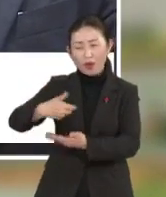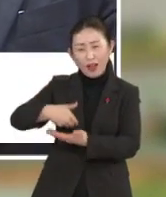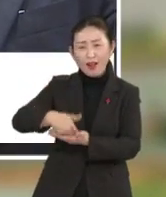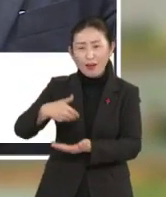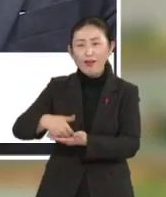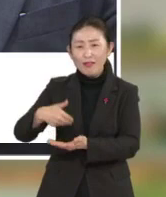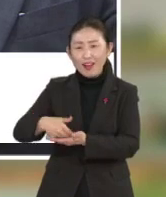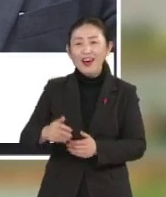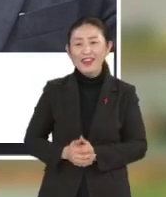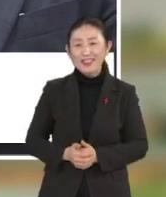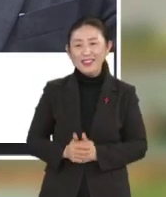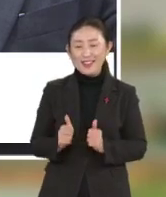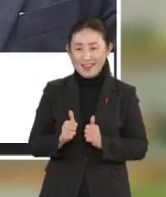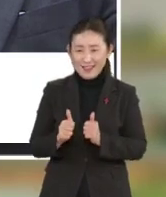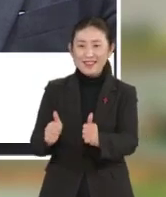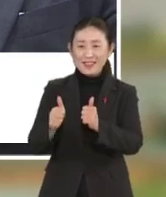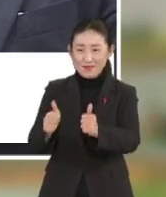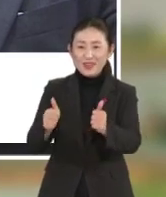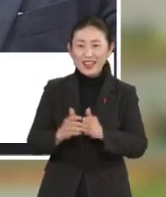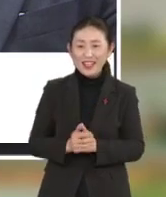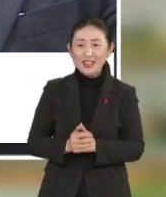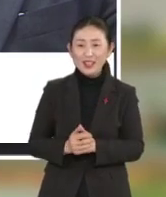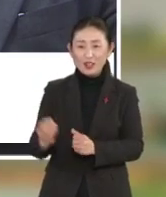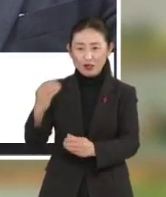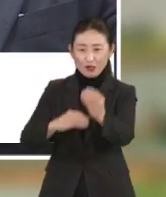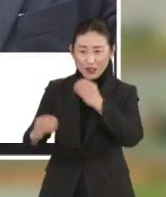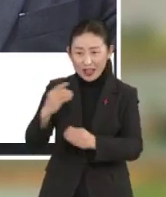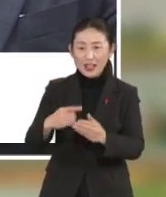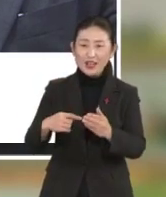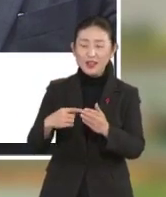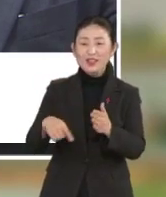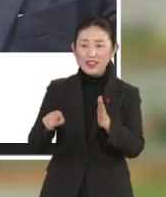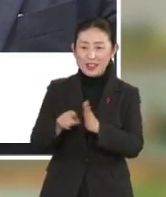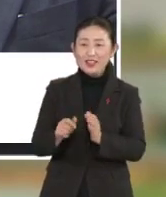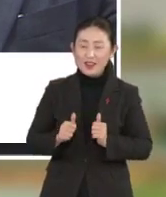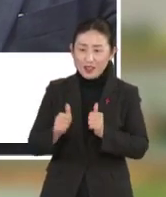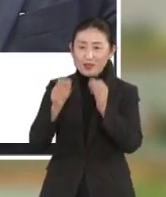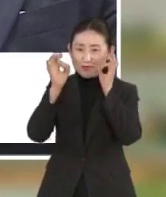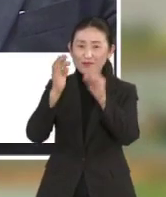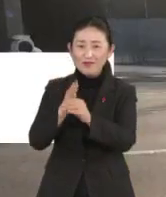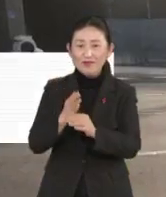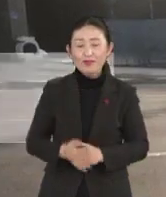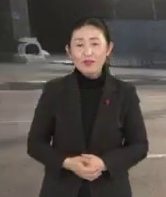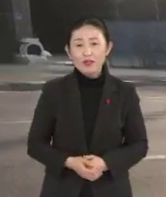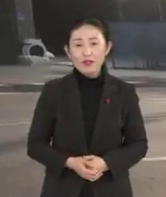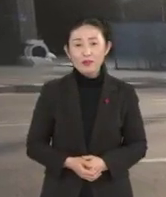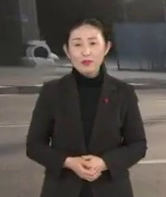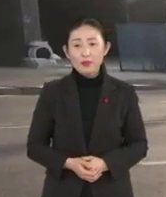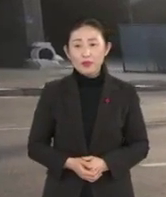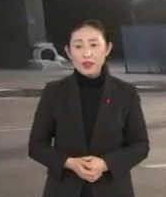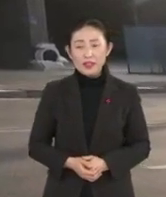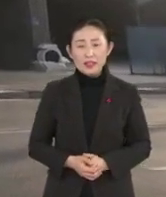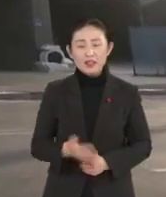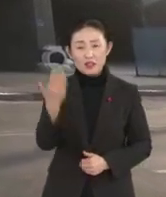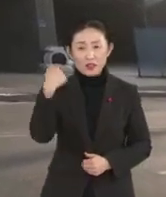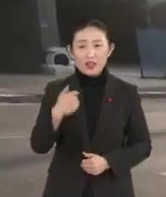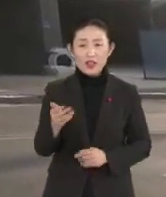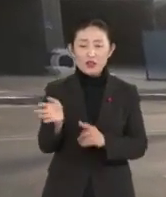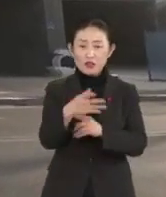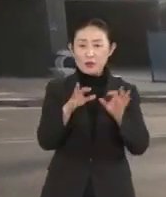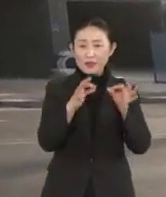달라고 해서 지금 열심히들 우리 투자의식과에서 열심히 하고 있거든요 만성적자였던